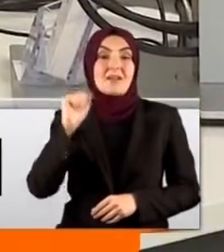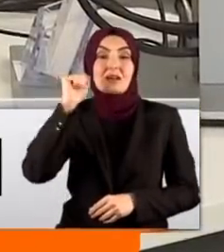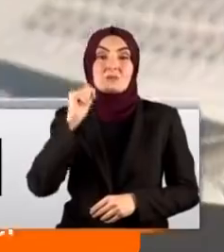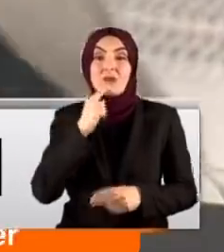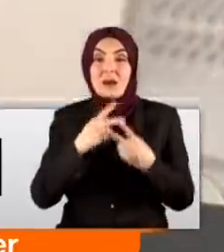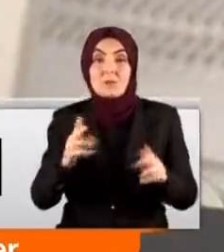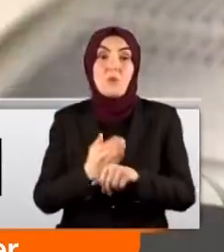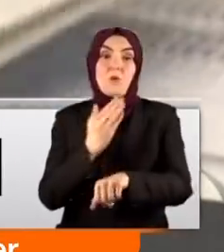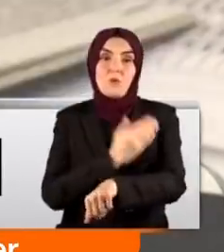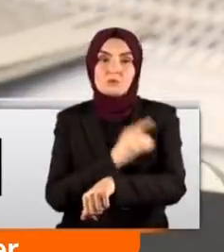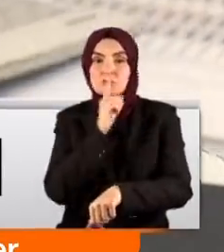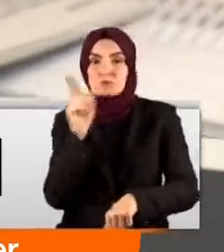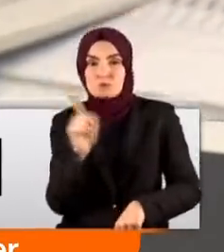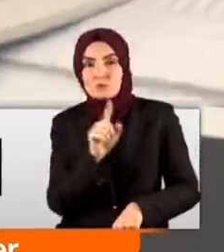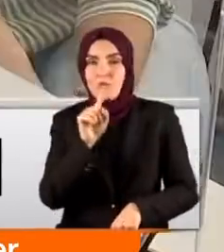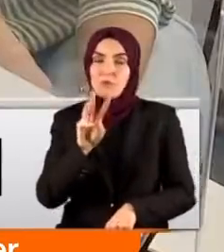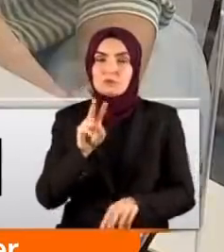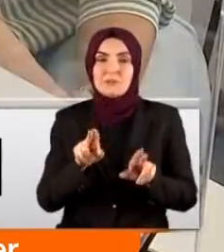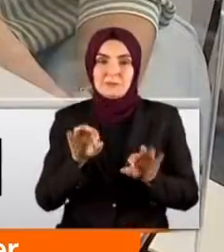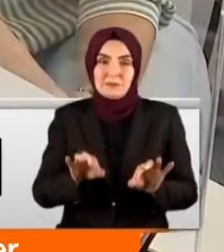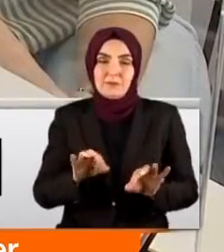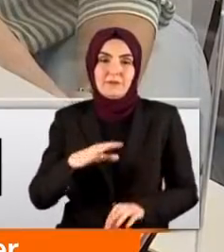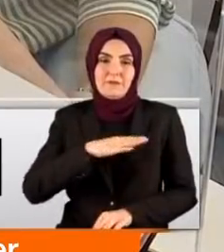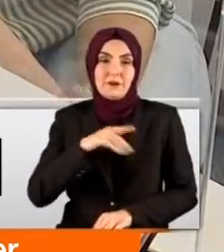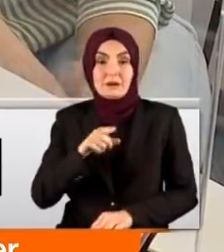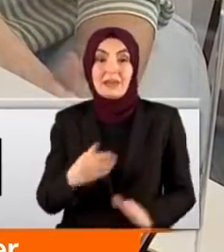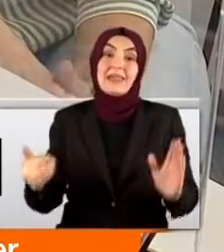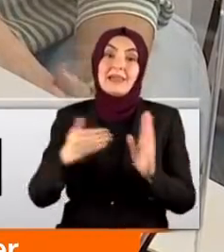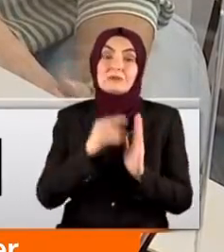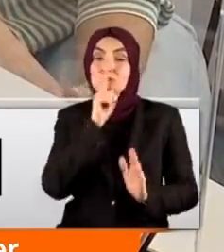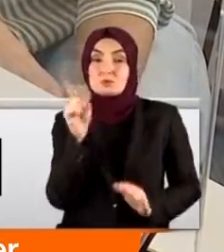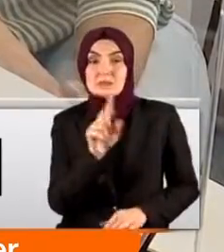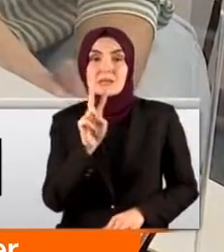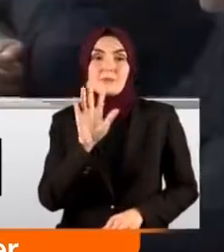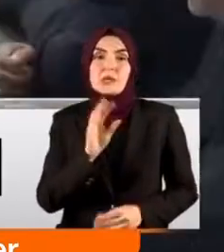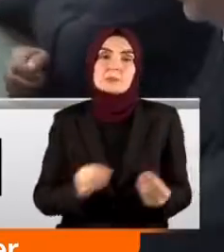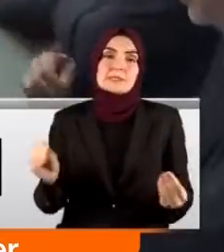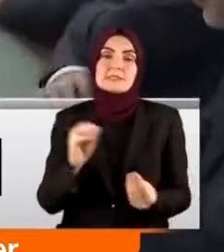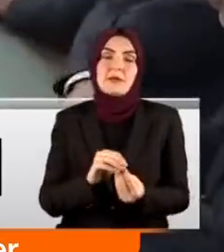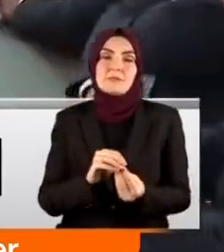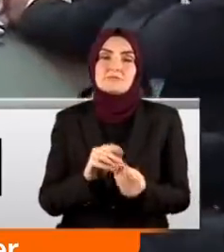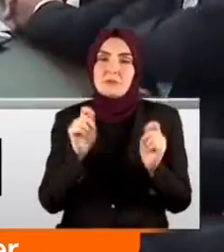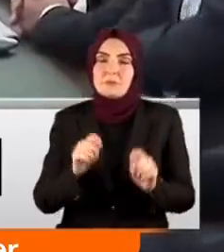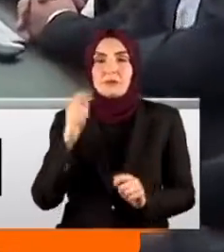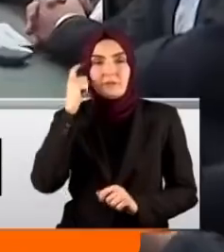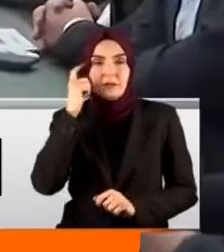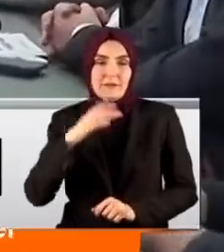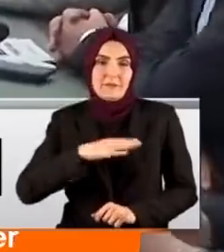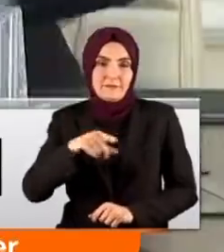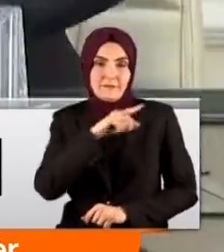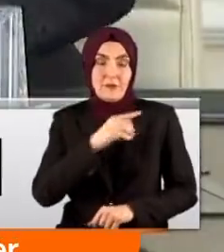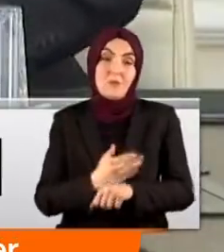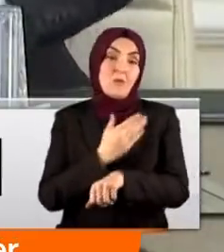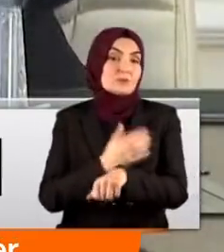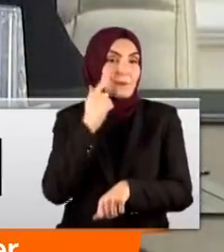Ekonomi kurmayları bu %13'ün üzerine en az %25 zam daha eklemenin yollarını arıyor ki daha önce bakanlıktan yapılan